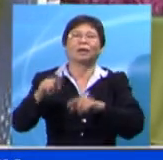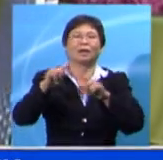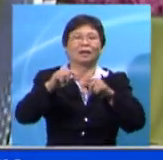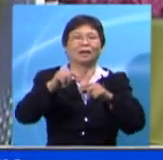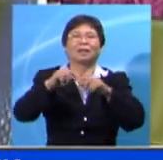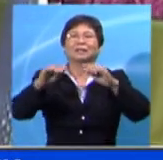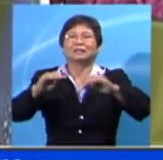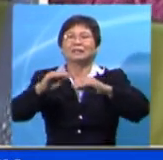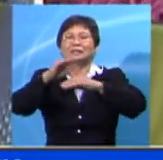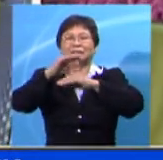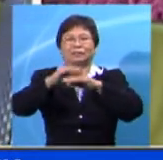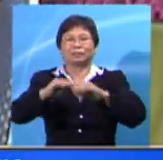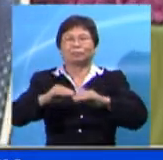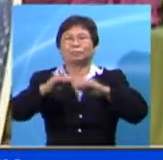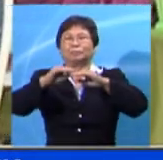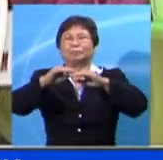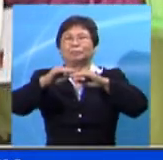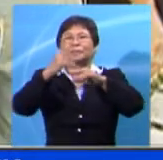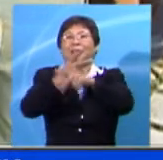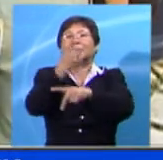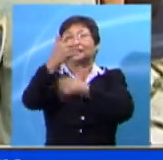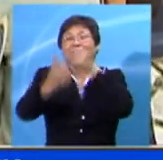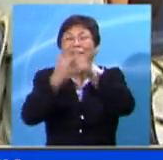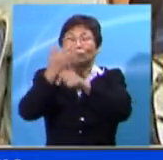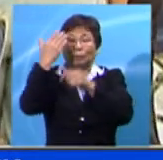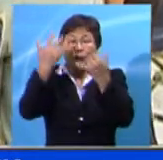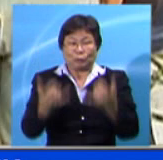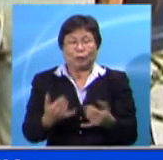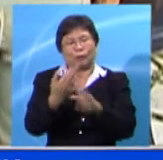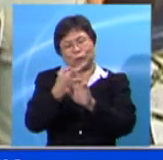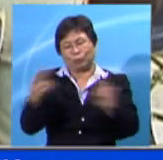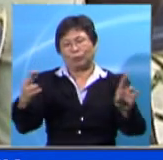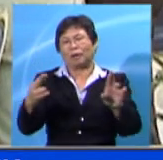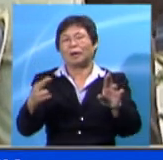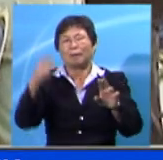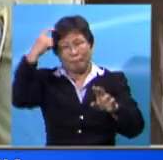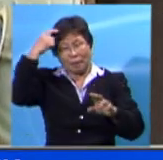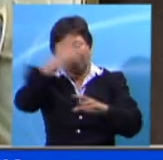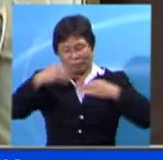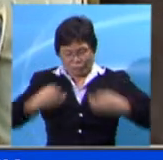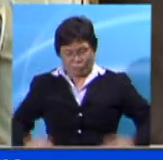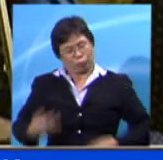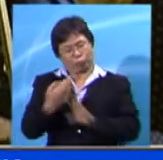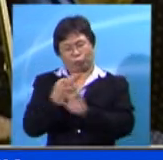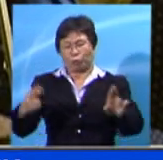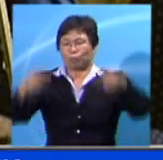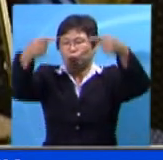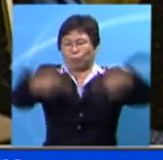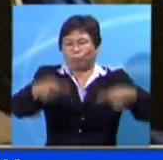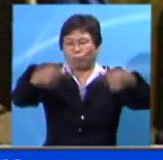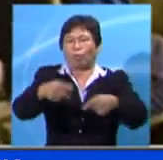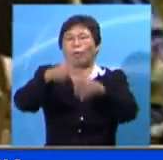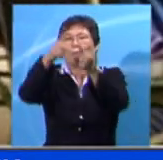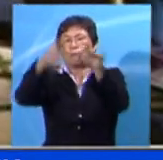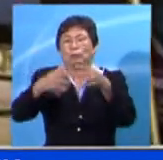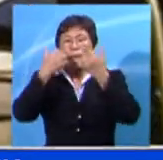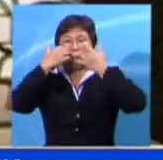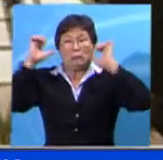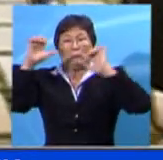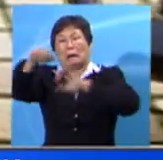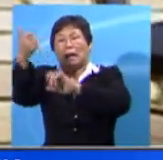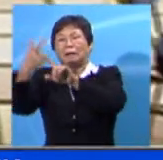peringkat Junior kali ketiga tahun lepas beliau kini sudah bersedia dari segi mental dan fizikal untuk bersaing dengan peserta